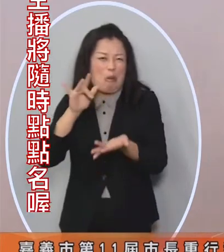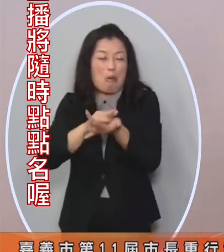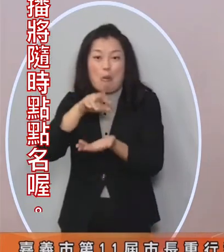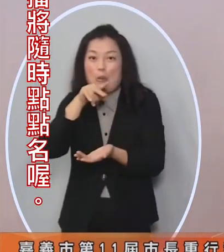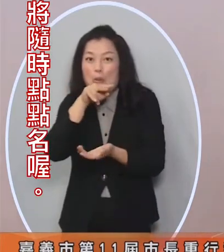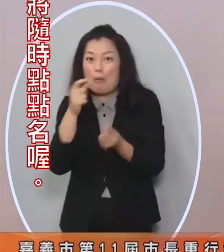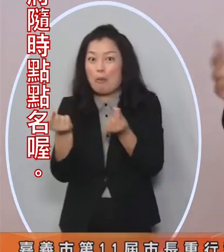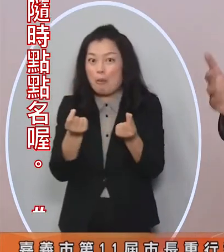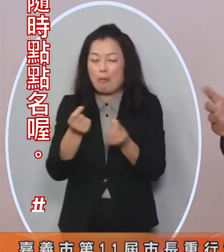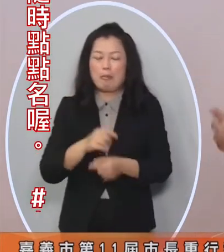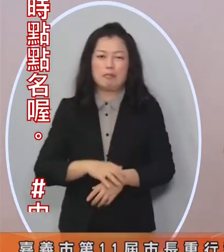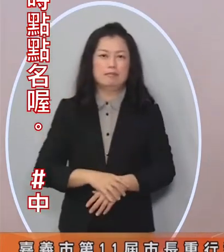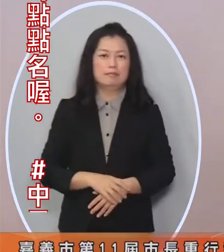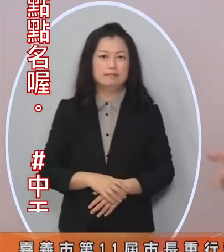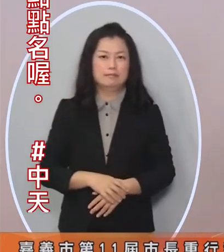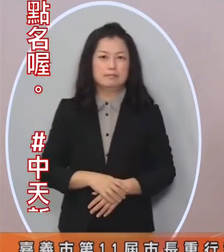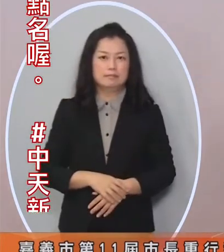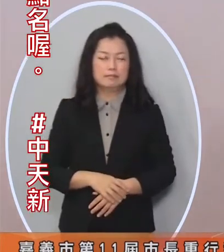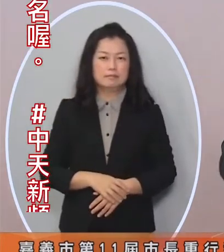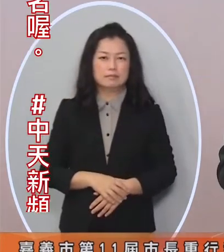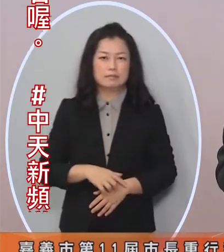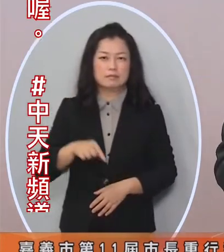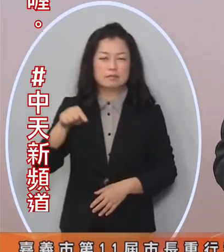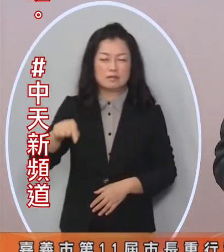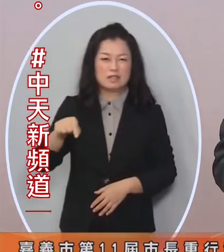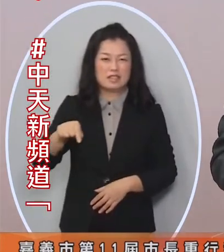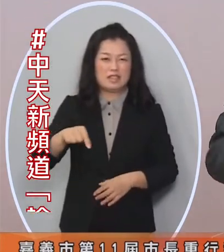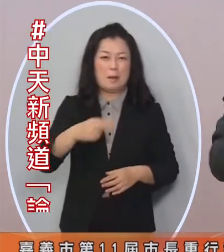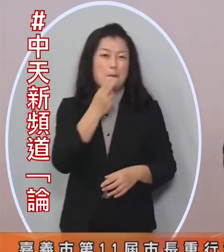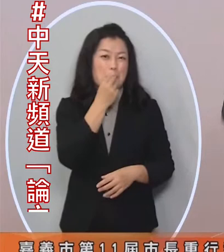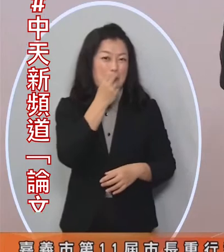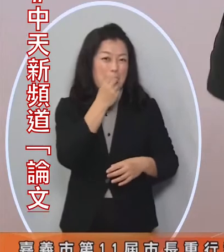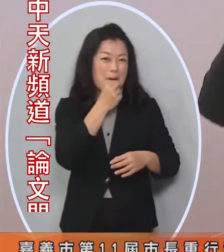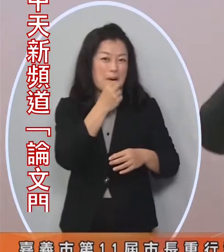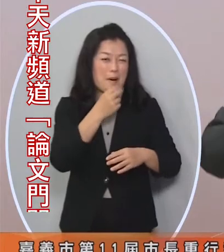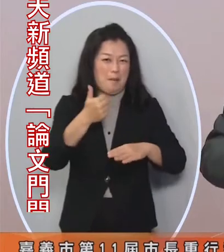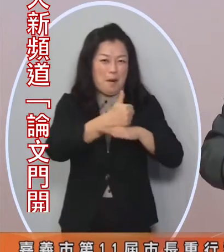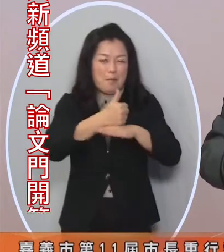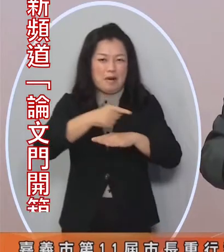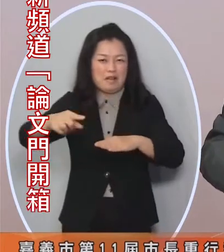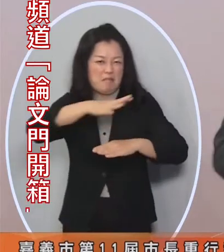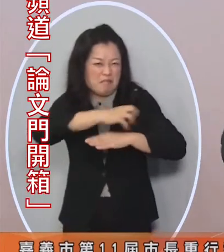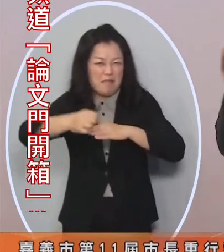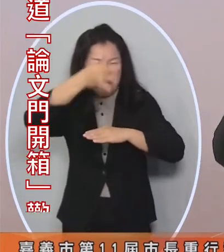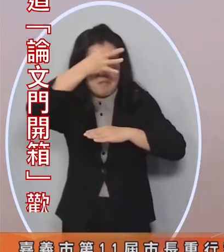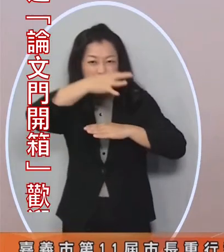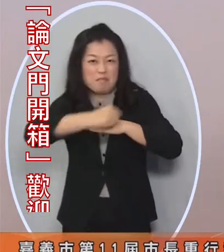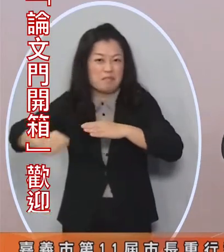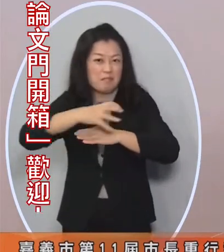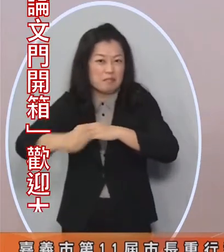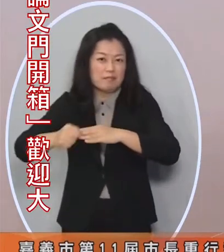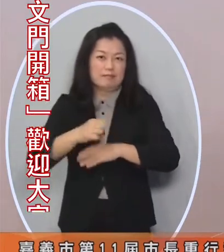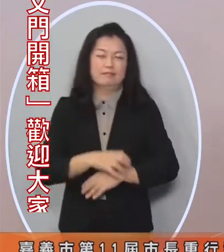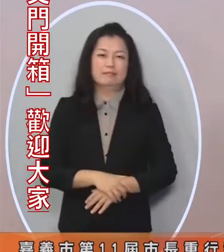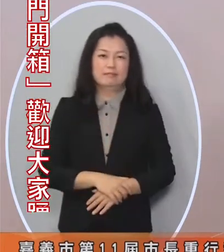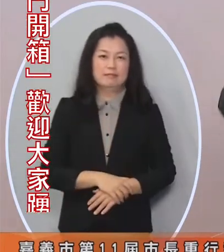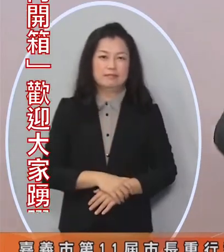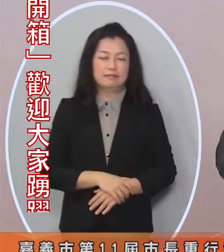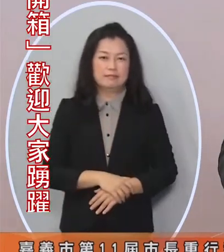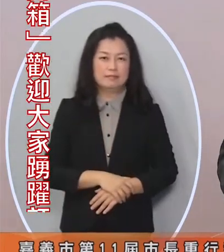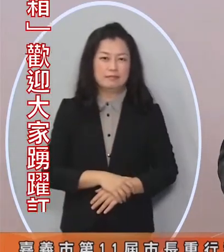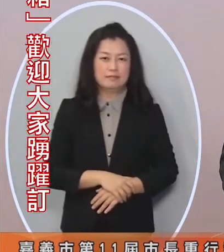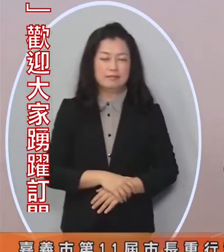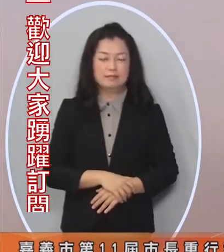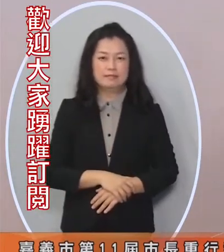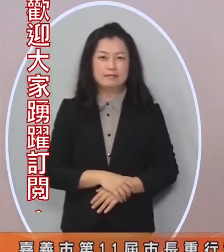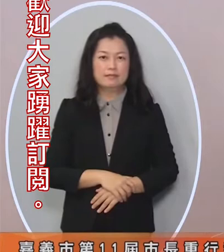啊，抢到这个老蒋的江山。哦，啊！你啊，三民主义统一中国，无得啊，比你共产党的